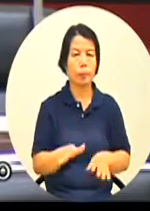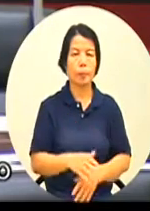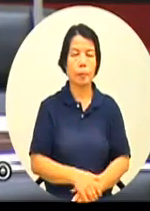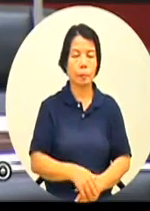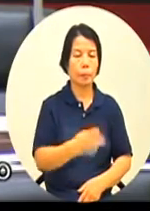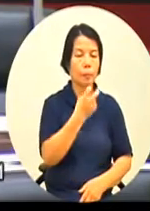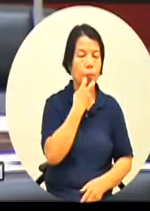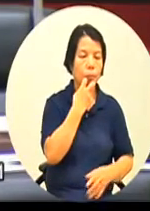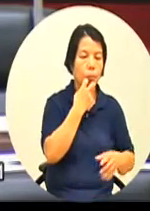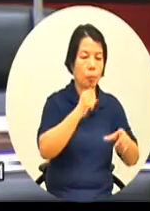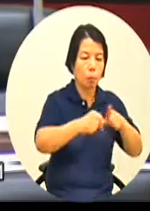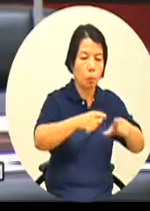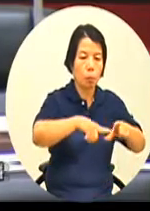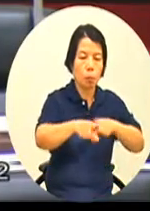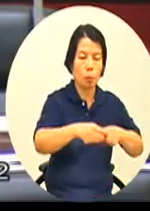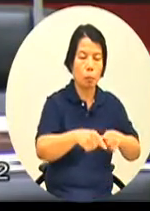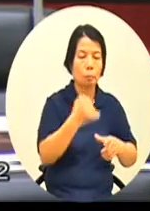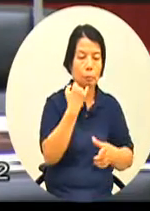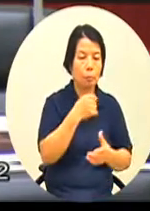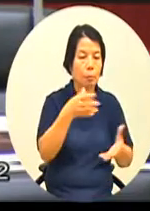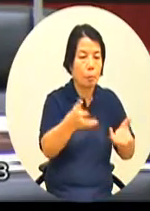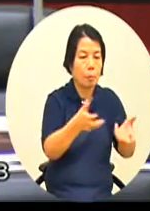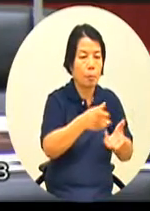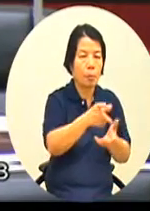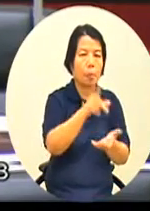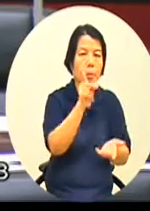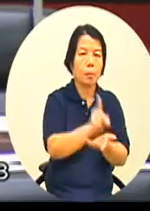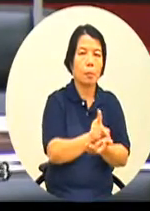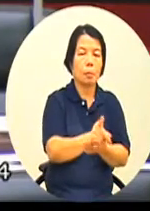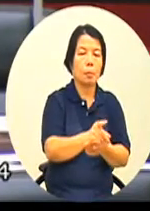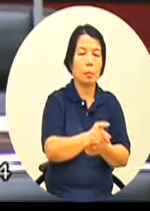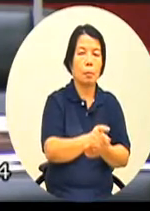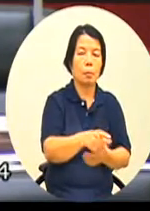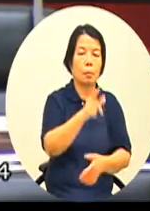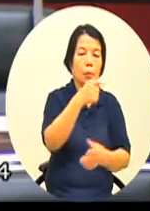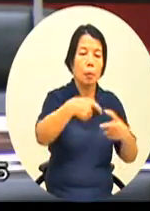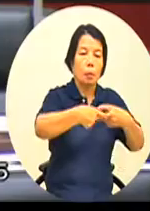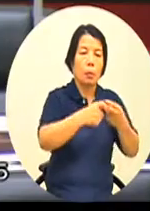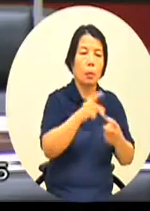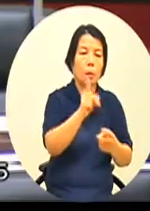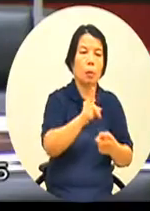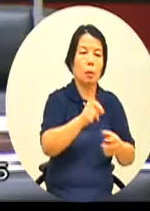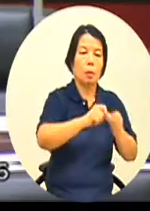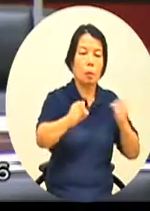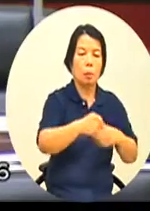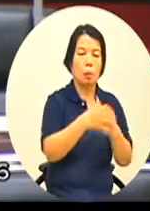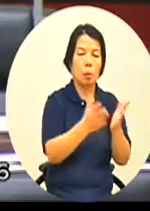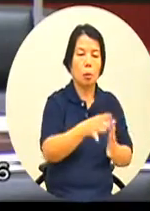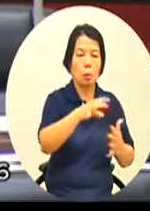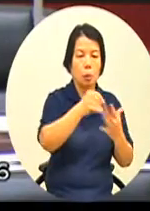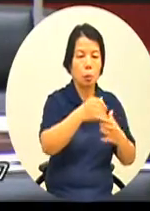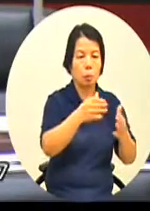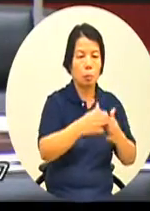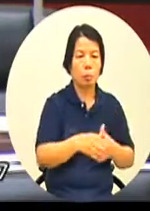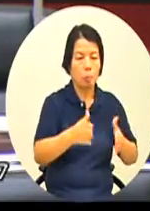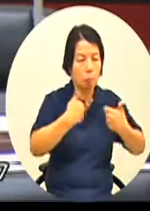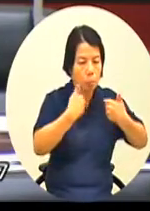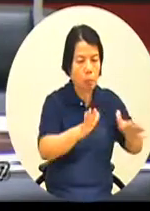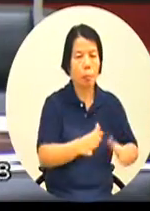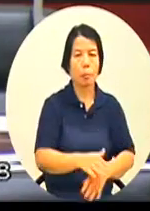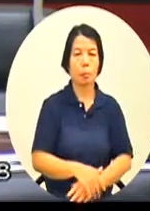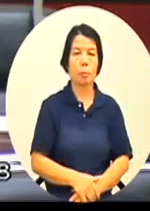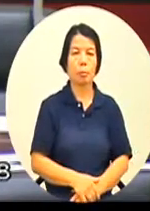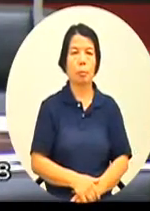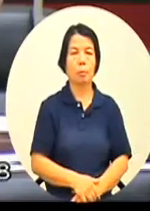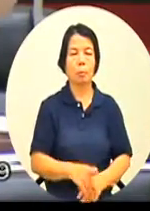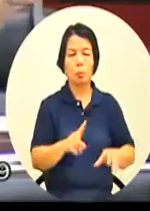公园可不可以盖李克勇图书馆变成是非题？你只有选择是或不是，你可以变成多元民主嘛，你可